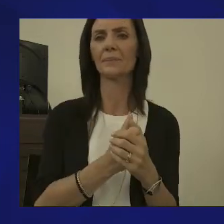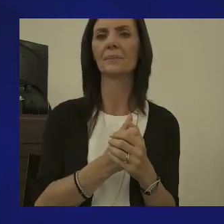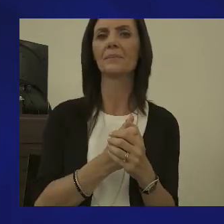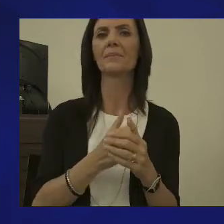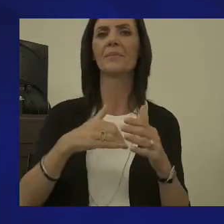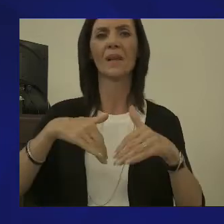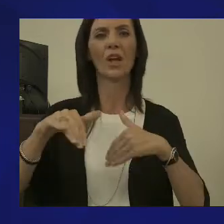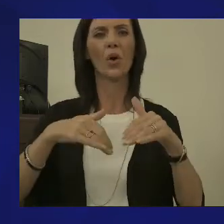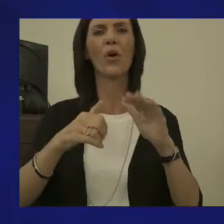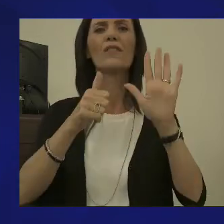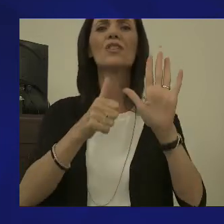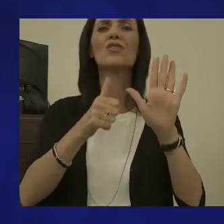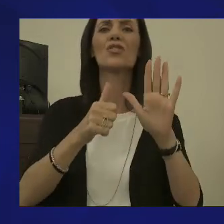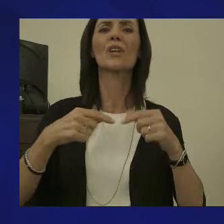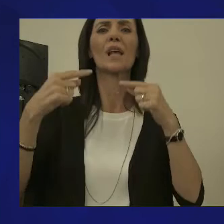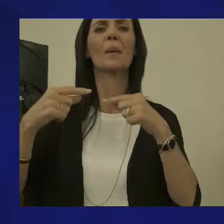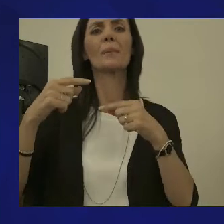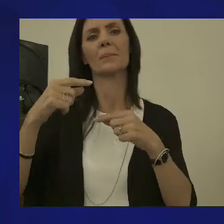7, רחוב ששת הימים